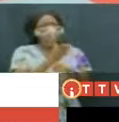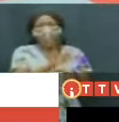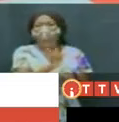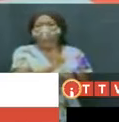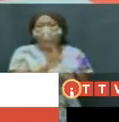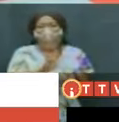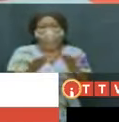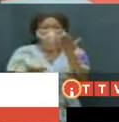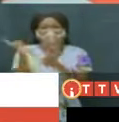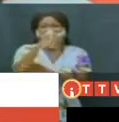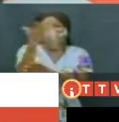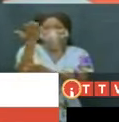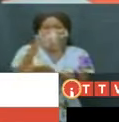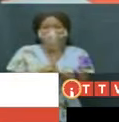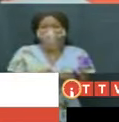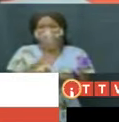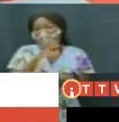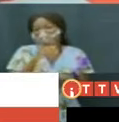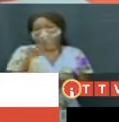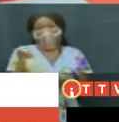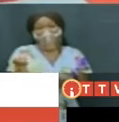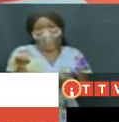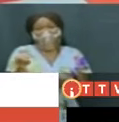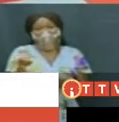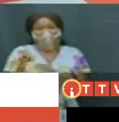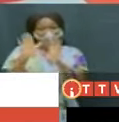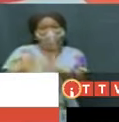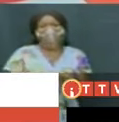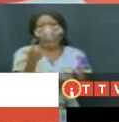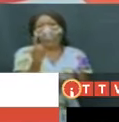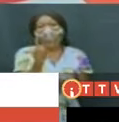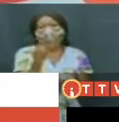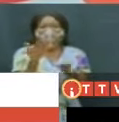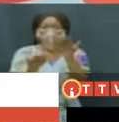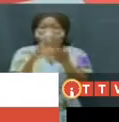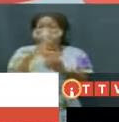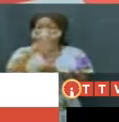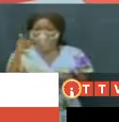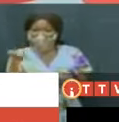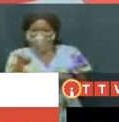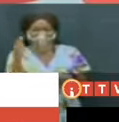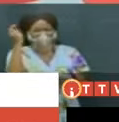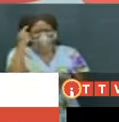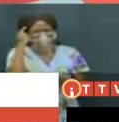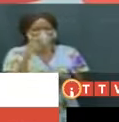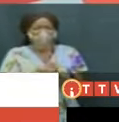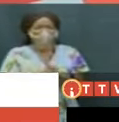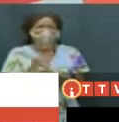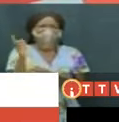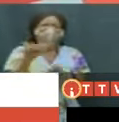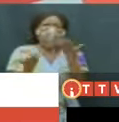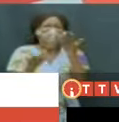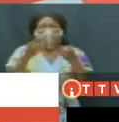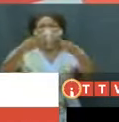kuti tsiku lina amunawa ndidzasiya okha kandi ndinu abambo mudziwerengeranso kuti zitha